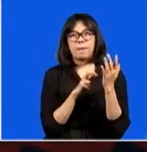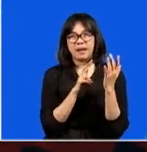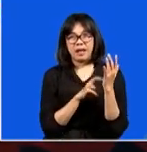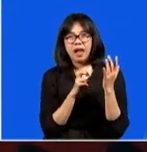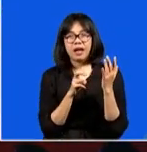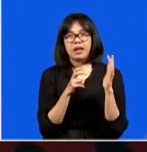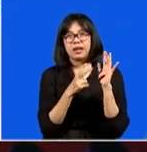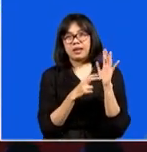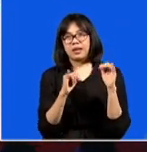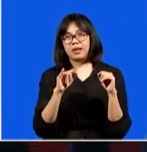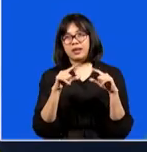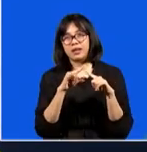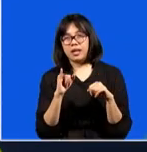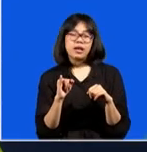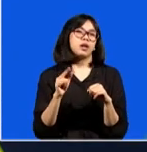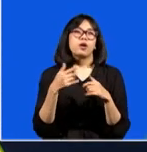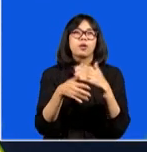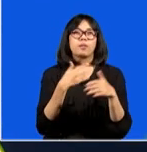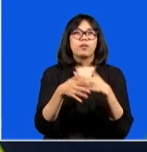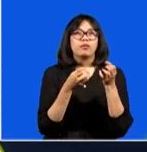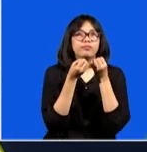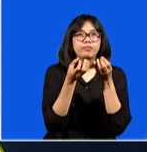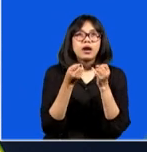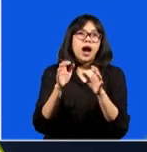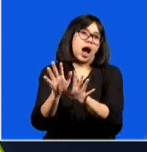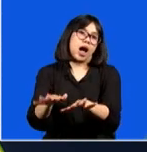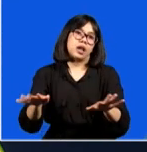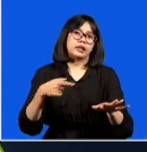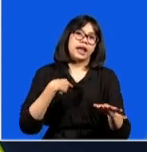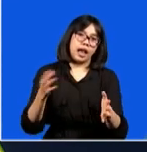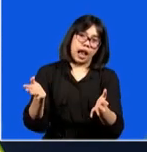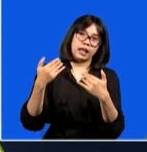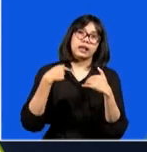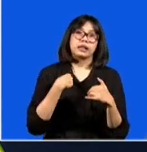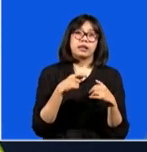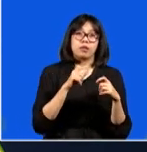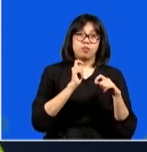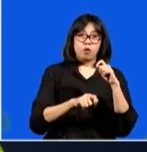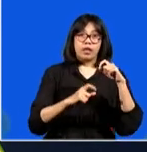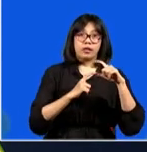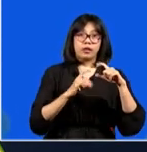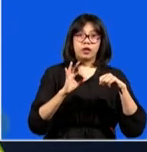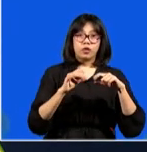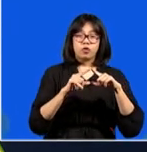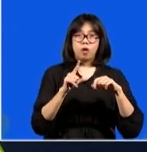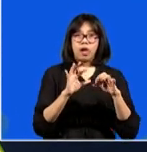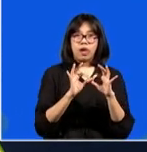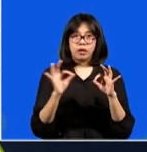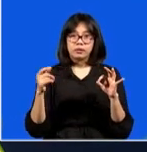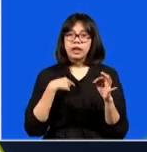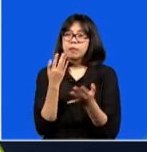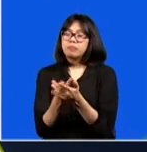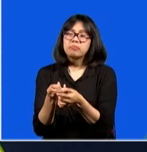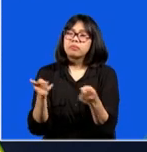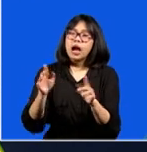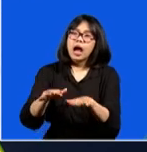melibatkan murid dalam semua prosesnya dari awal membuat soal saya meminta mereka untuk yang pertama mereka membaca dari